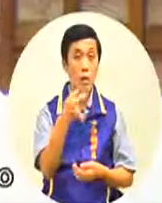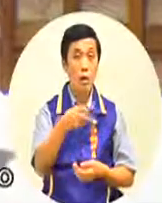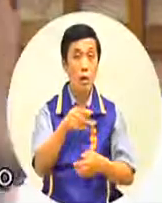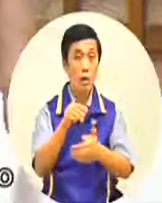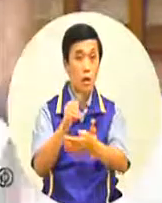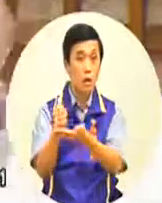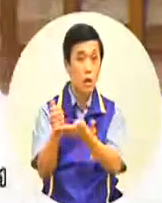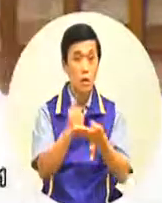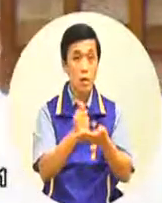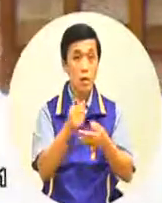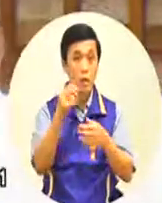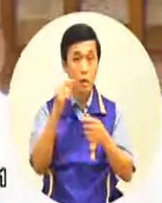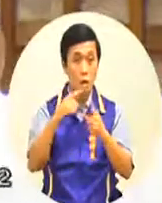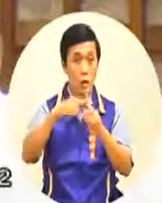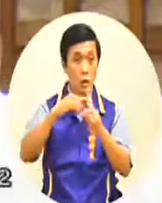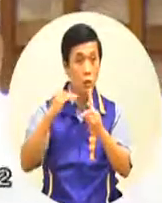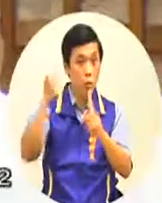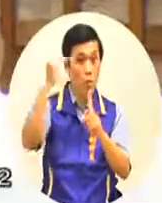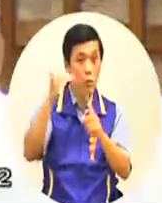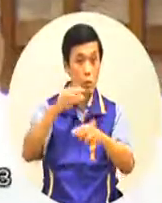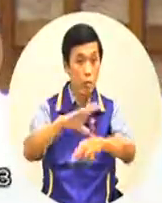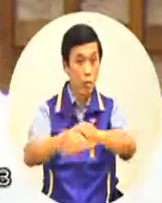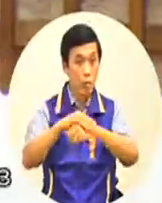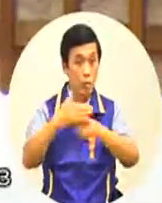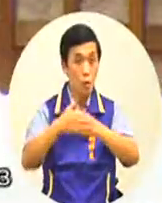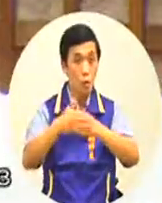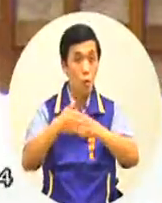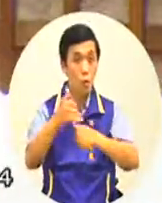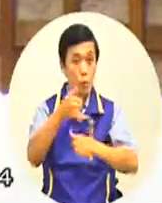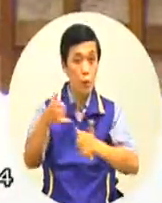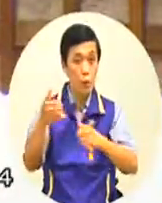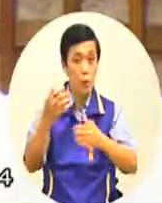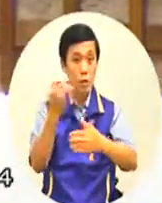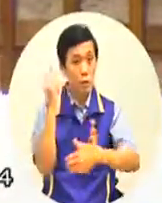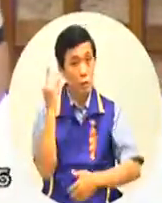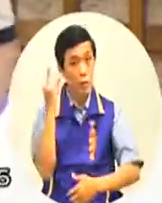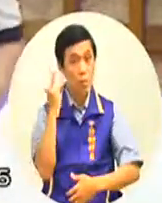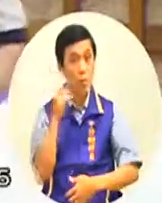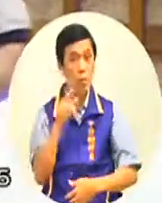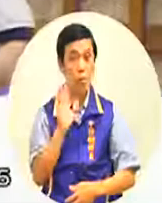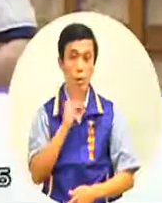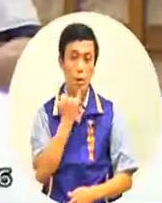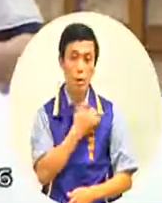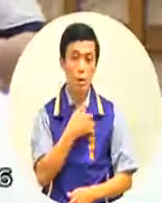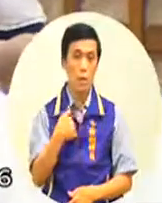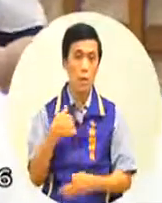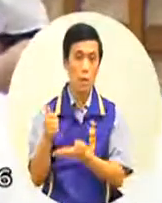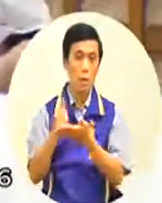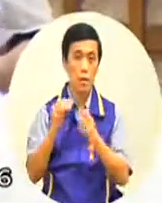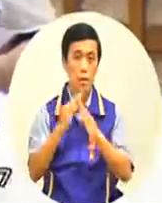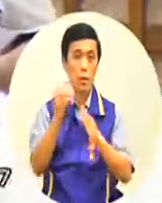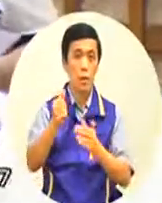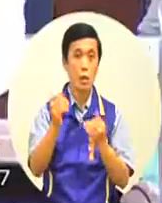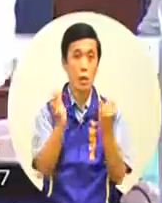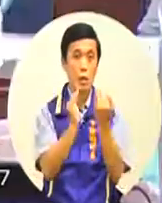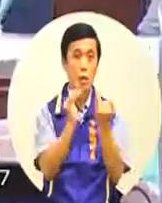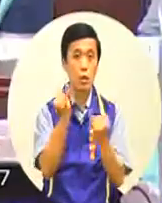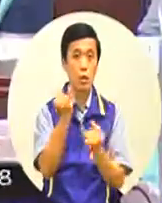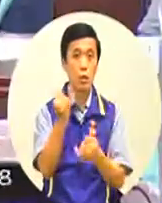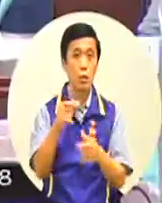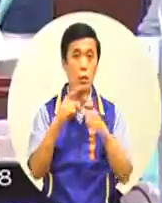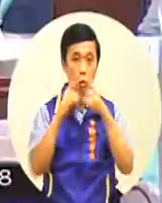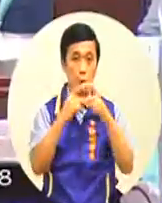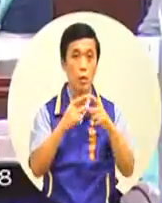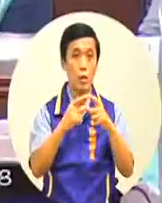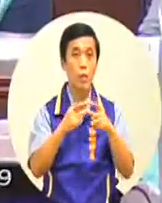术员在里面驻守的。来，那个主席麻烦请局长再回答。 请局长答复。 谢谢